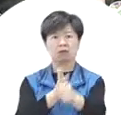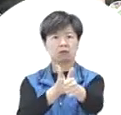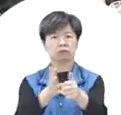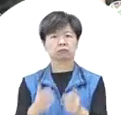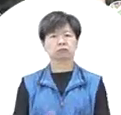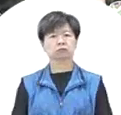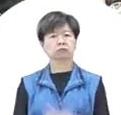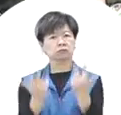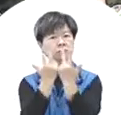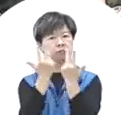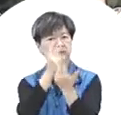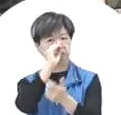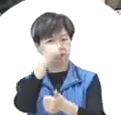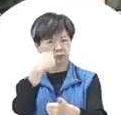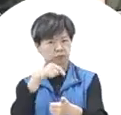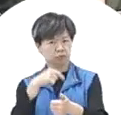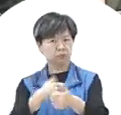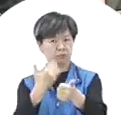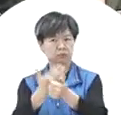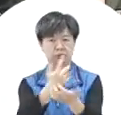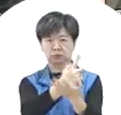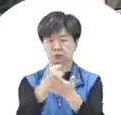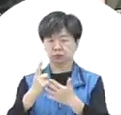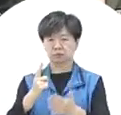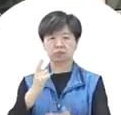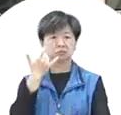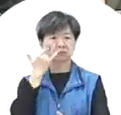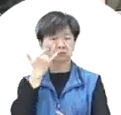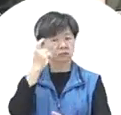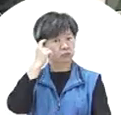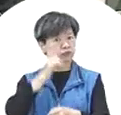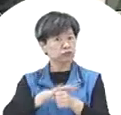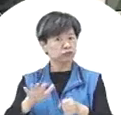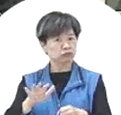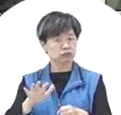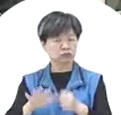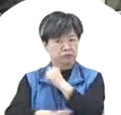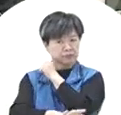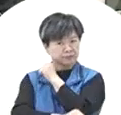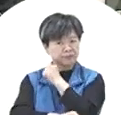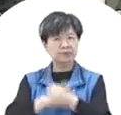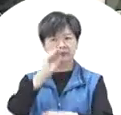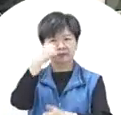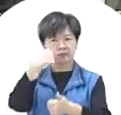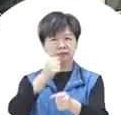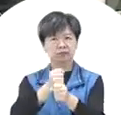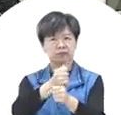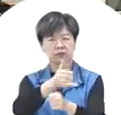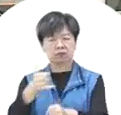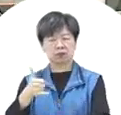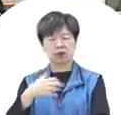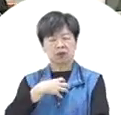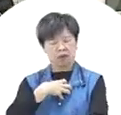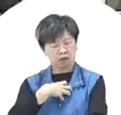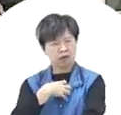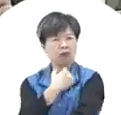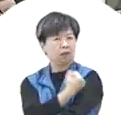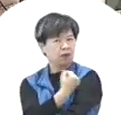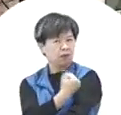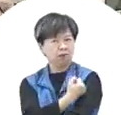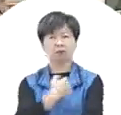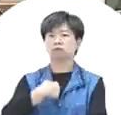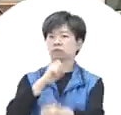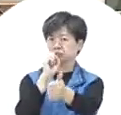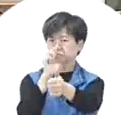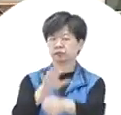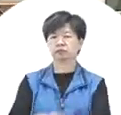特教能够让所有的家长满意吗？基层的特教人员非常辛苦，但是呢，我跟你讲，